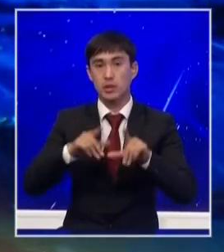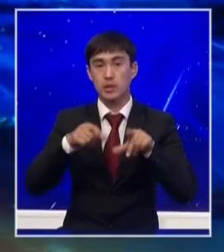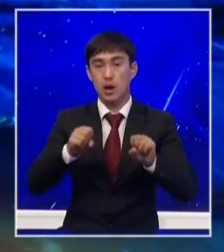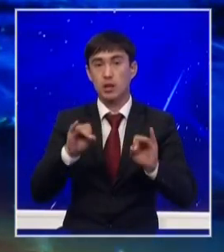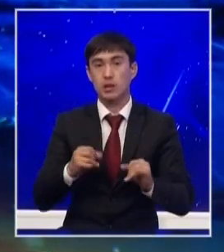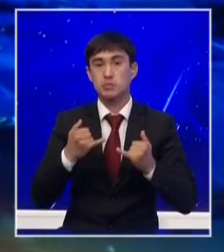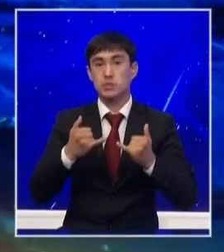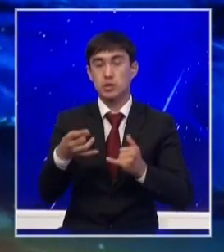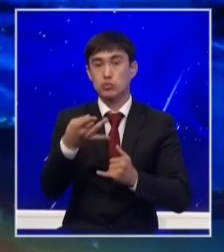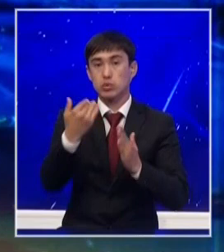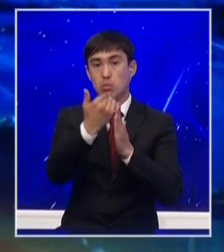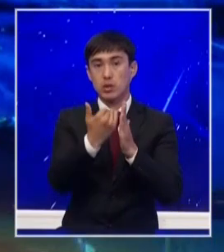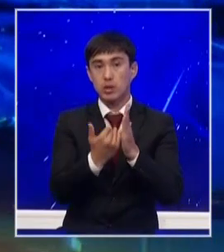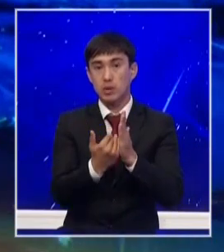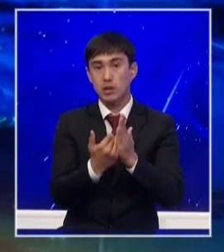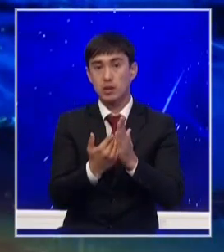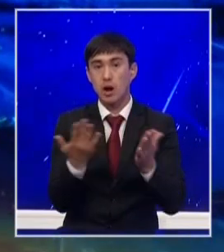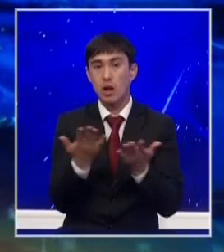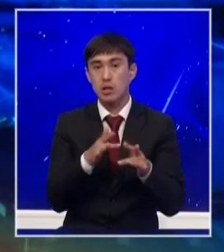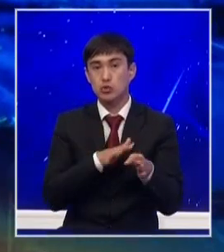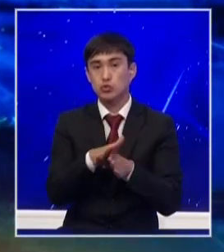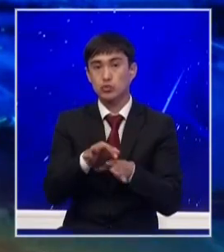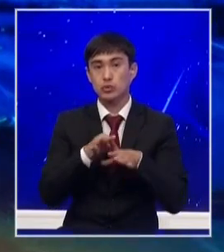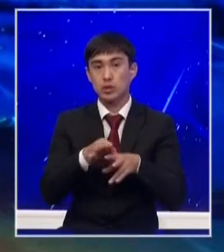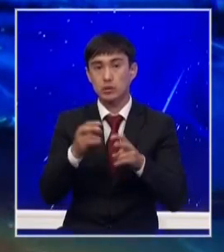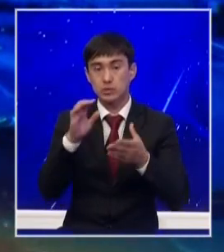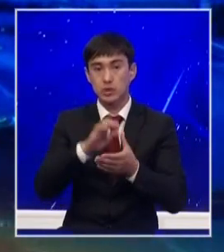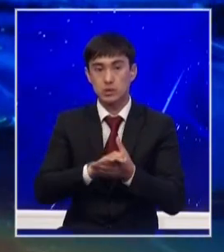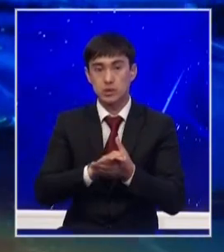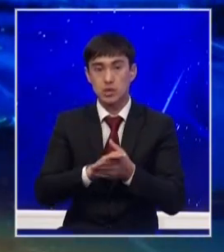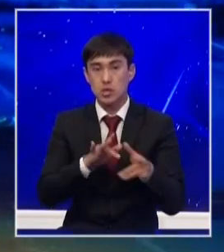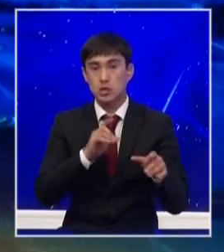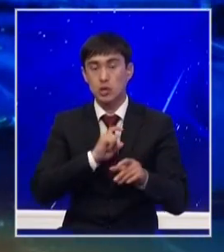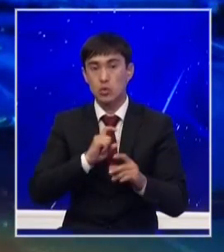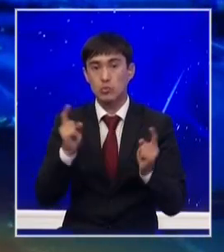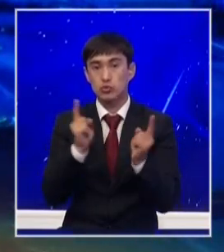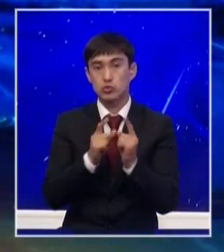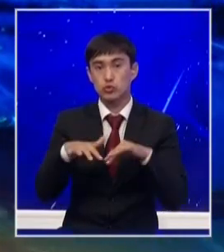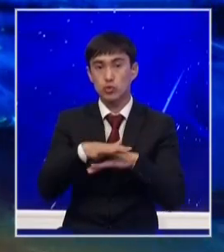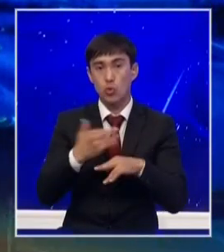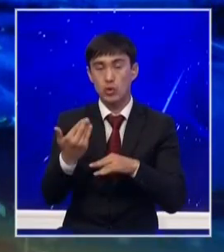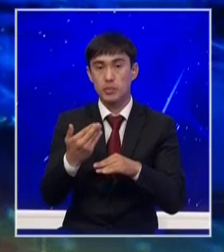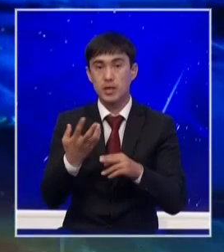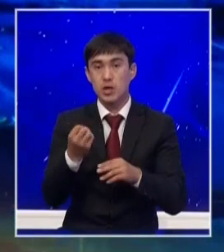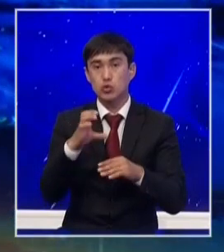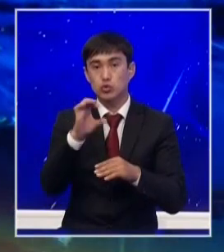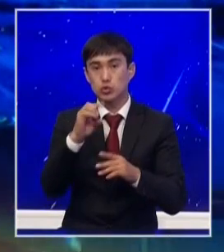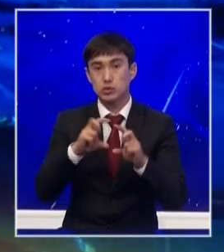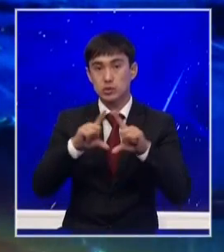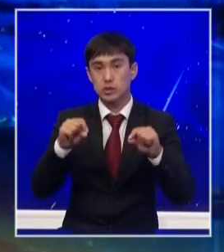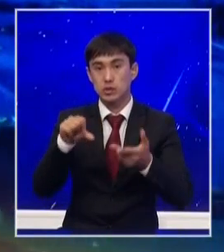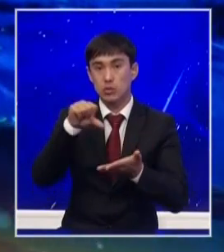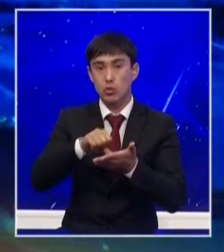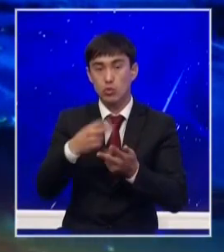арналған республикалық бағдарламалардың қалай жүзеге асып жатқандығымен танысты. Шаруалармен жүздесті, сонымен қатар әлеуметтік нысандарда